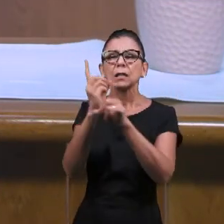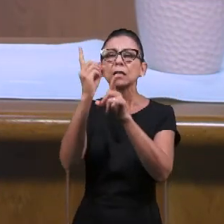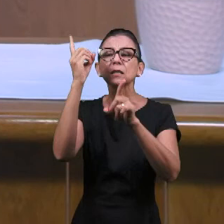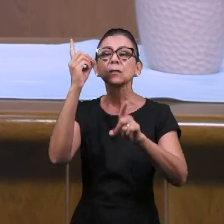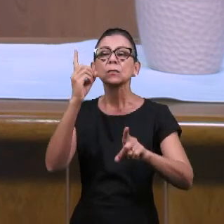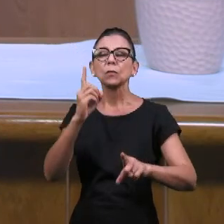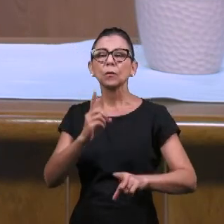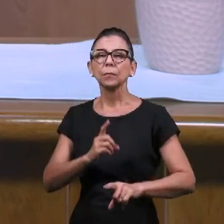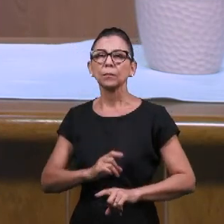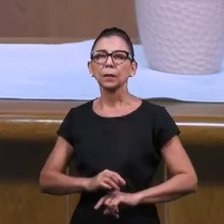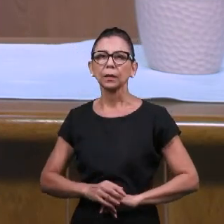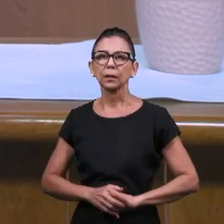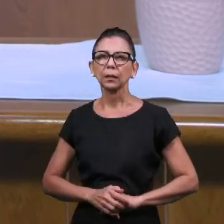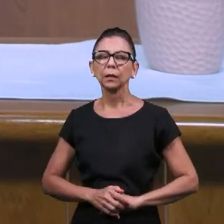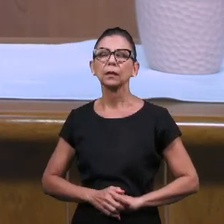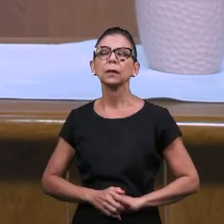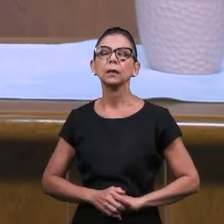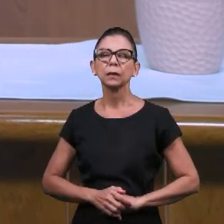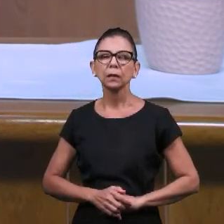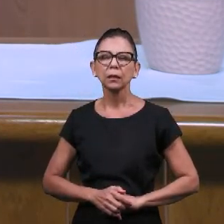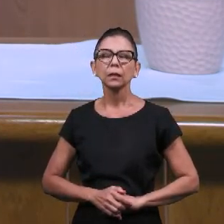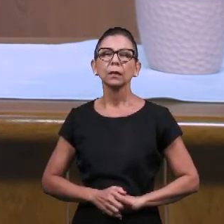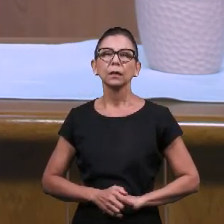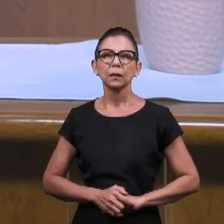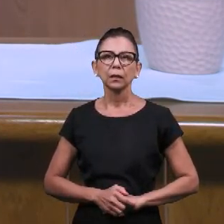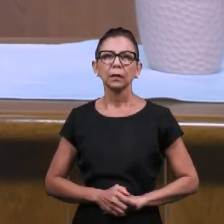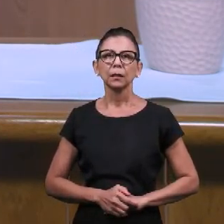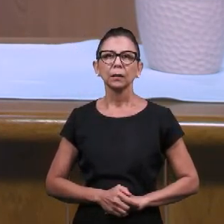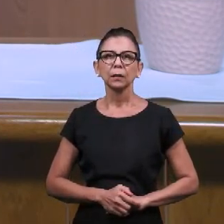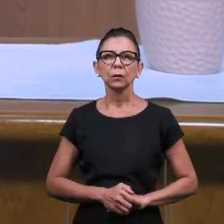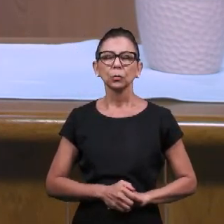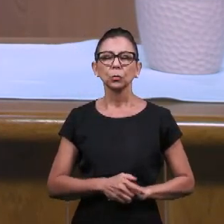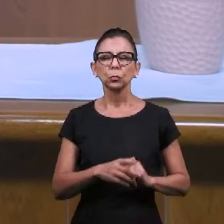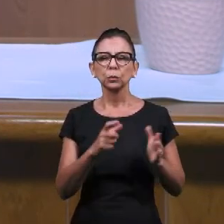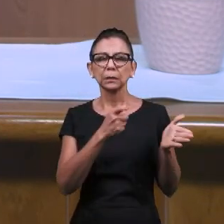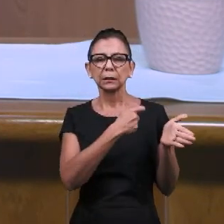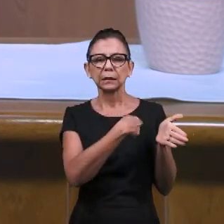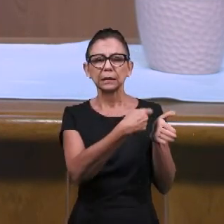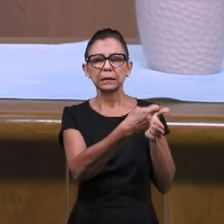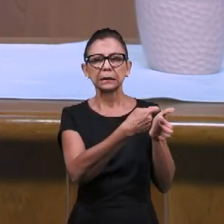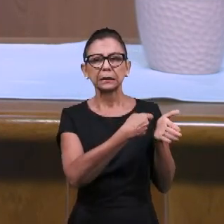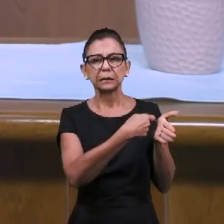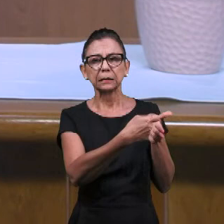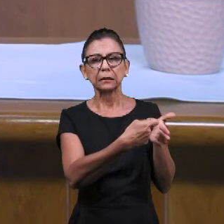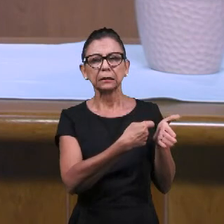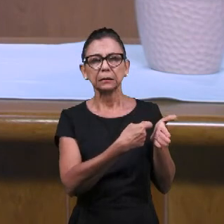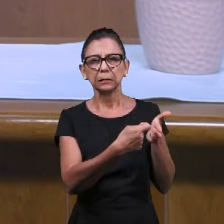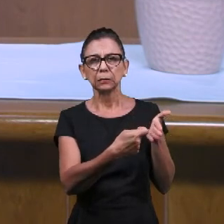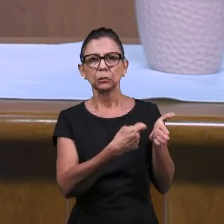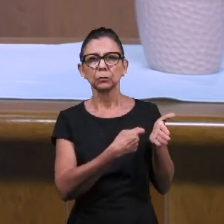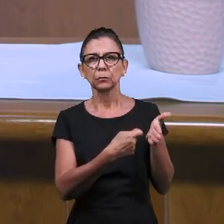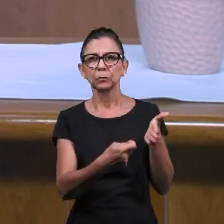царь дает ему, предлагает ему всякие подарки, если он расшифрует то, что